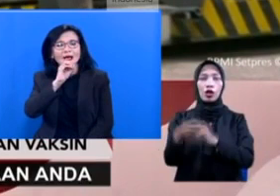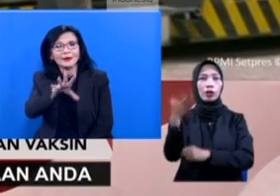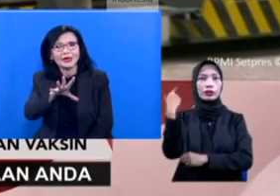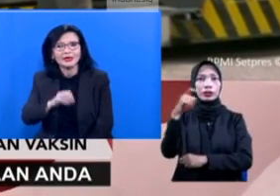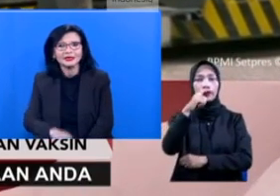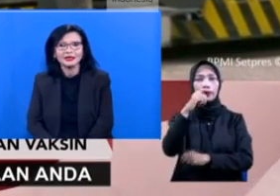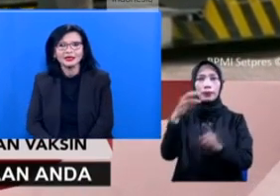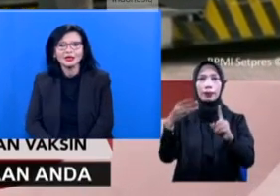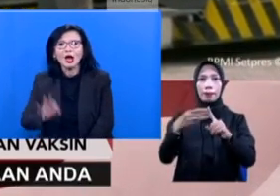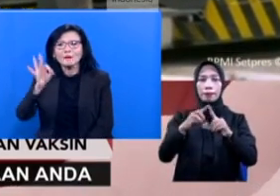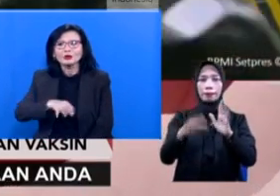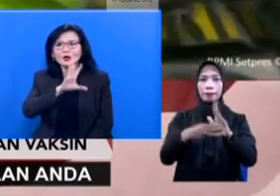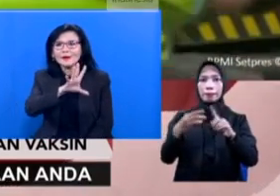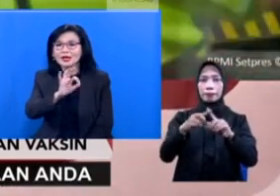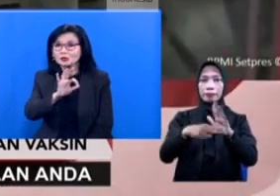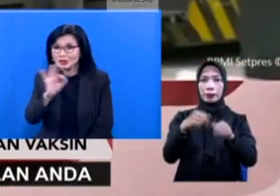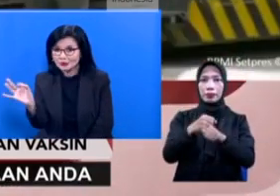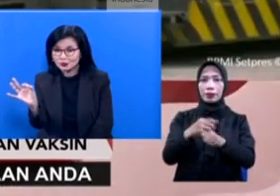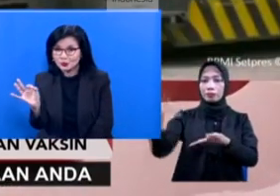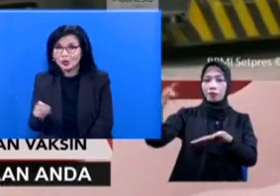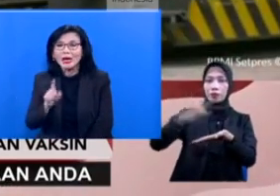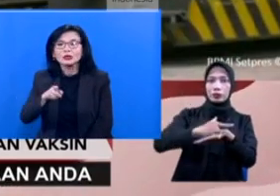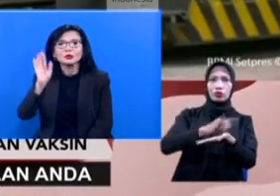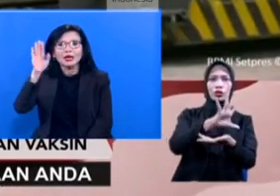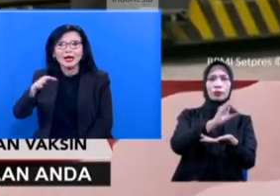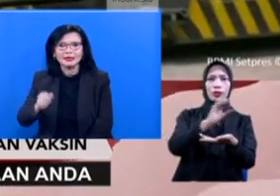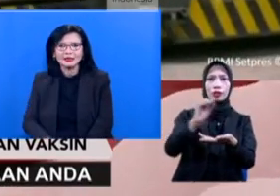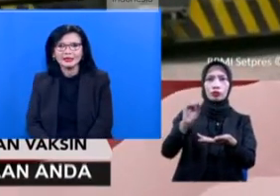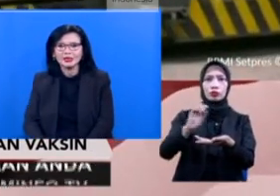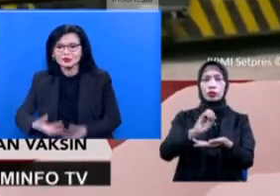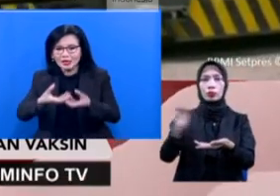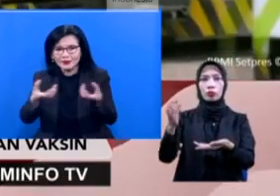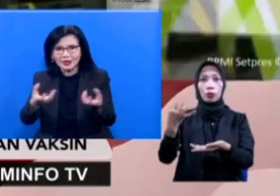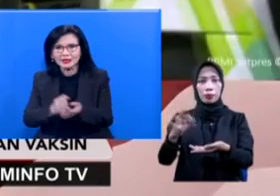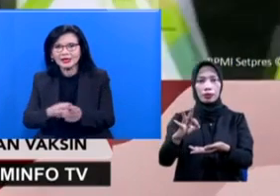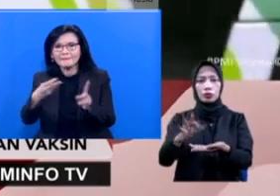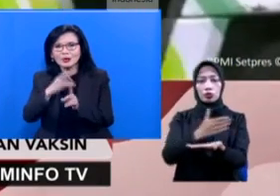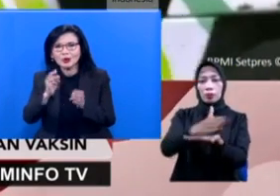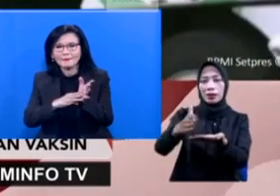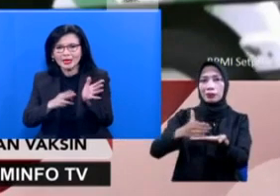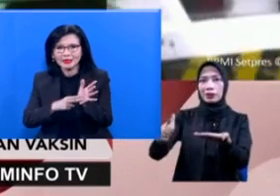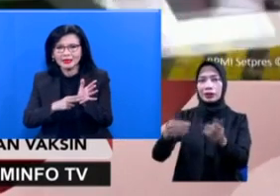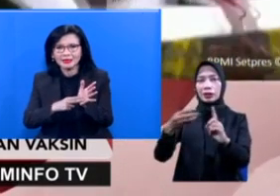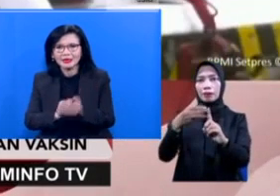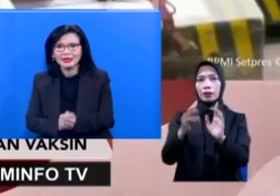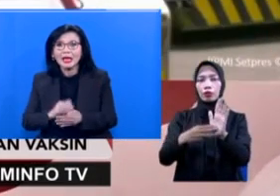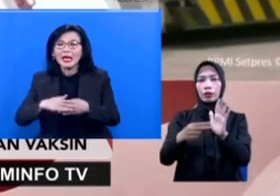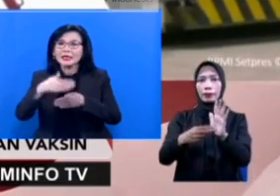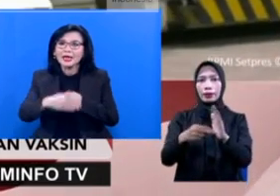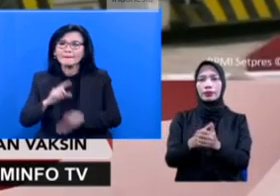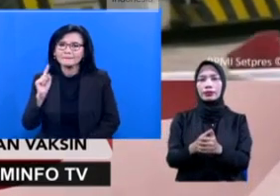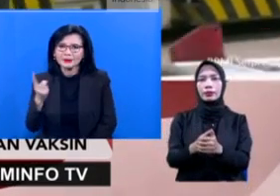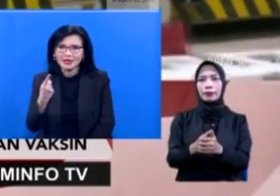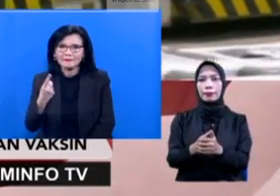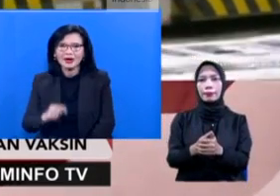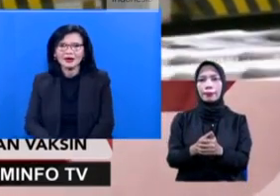baru 500 ribu ya, di mana juga itu nanti harus dibagi dengan BUMN, saya rasa akan tahap pertama saja tidak